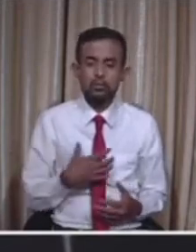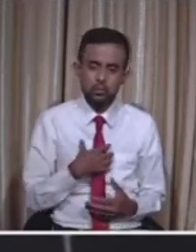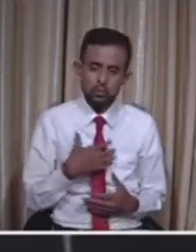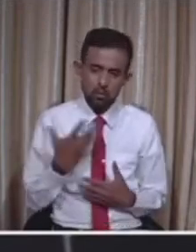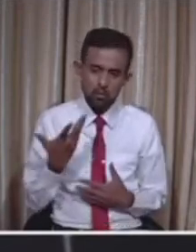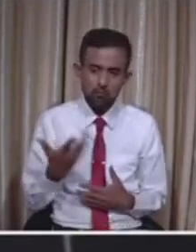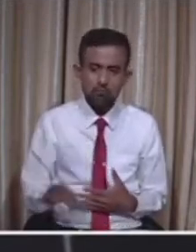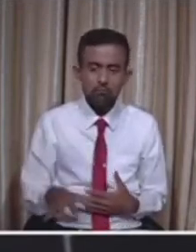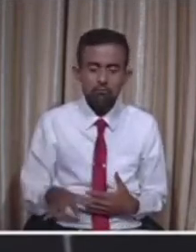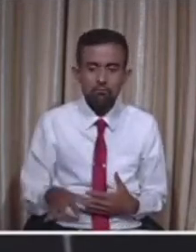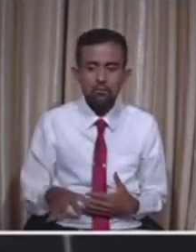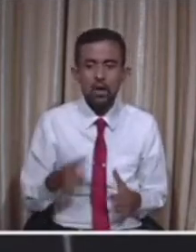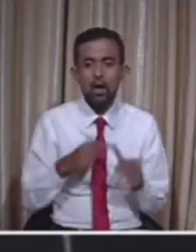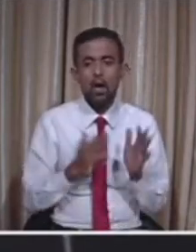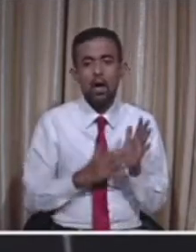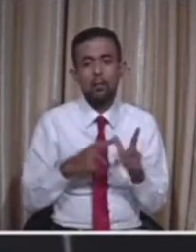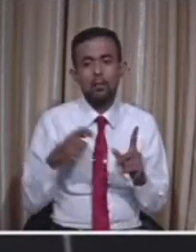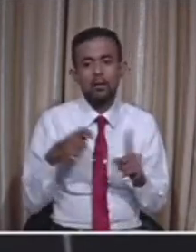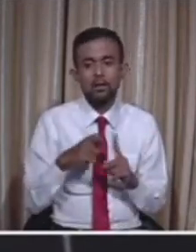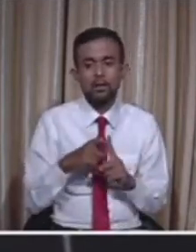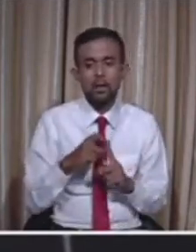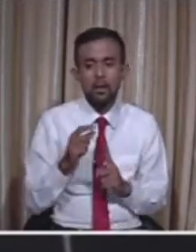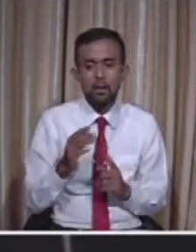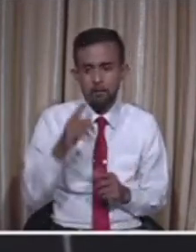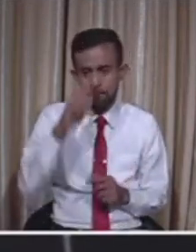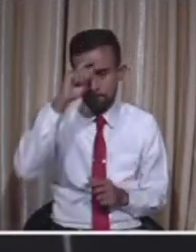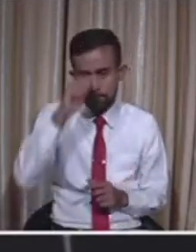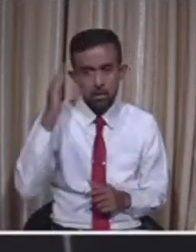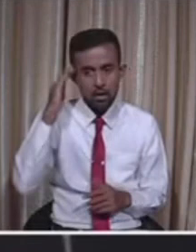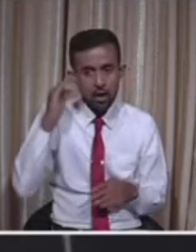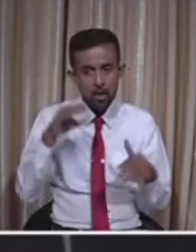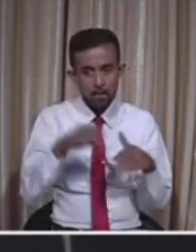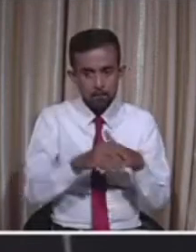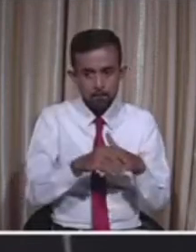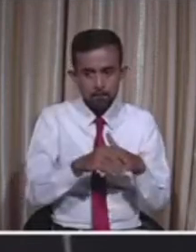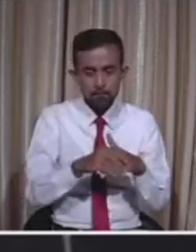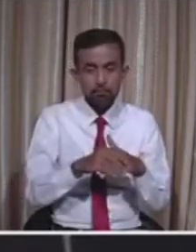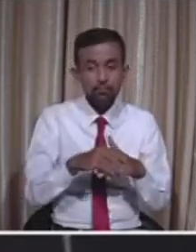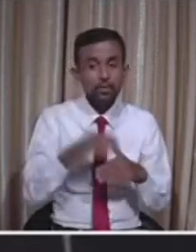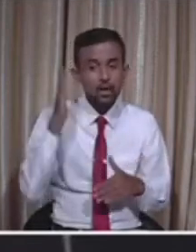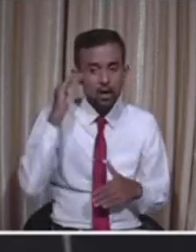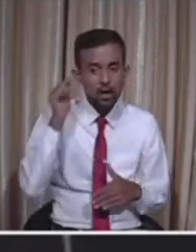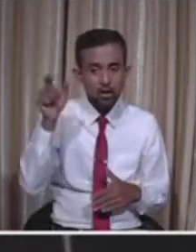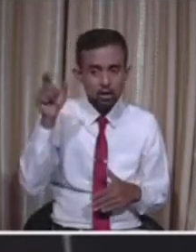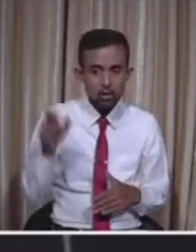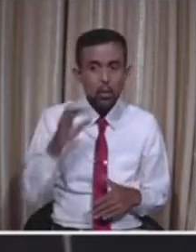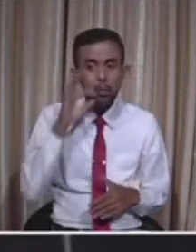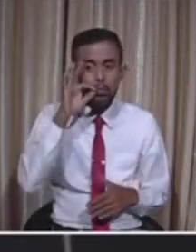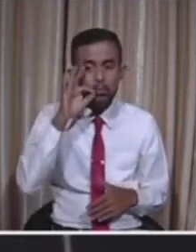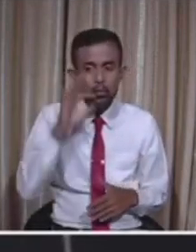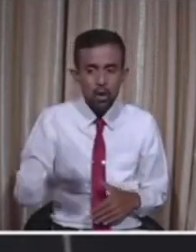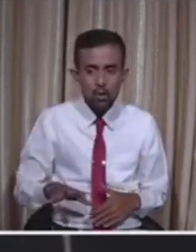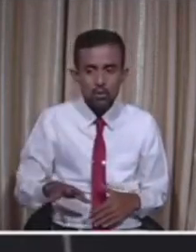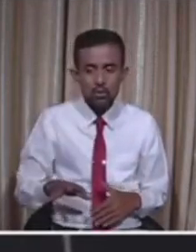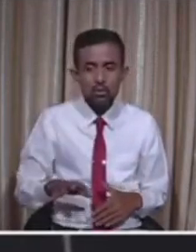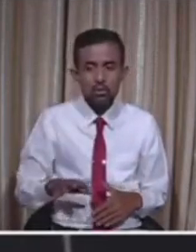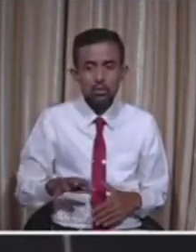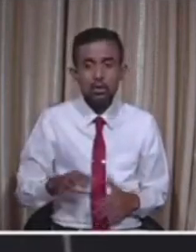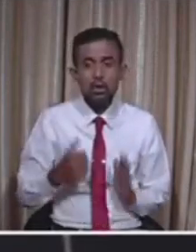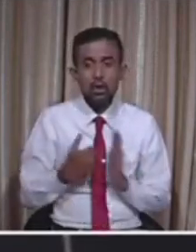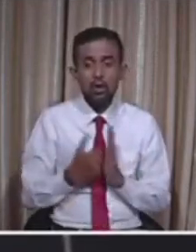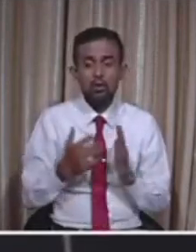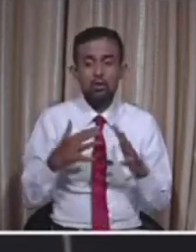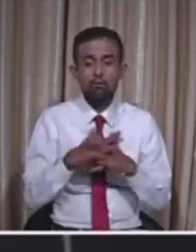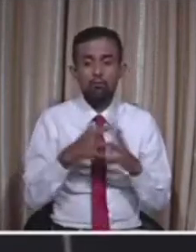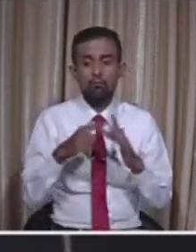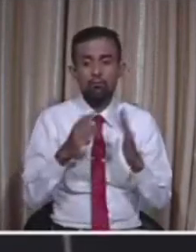දීපු අමරකීර්ති අතුගෞරවාල මැතිතුමාගේ බිරිඳ මැතිනියටත් පුතණුවන්ටත් ගරු හිමාලි